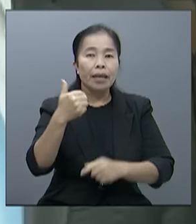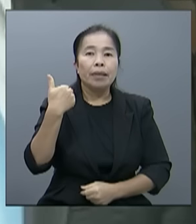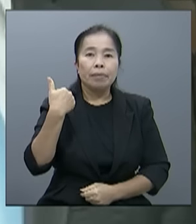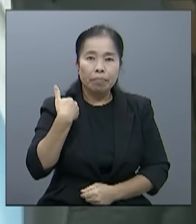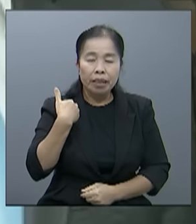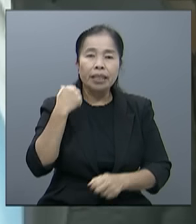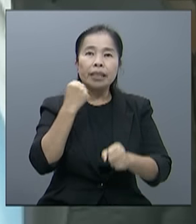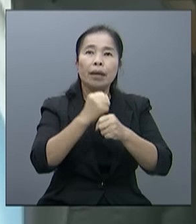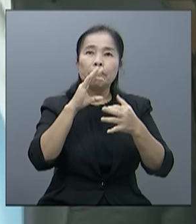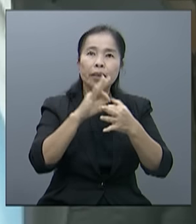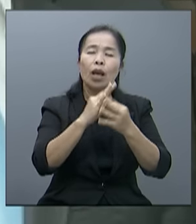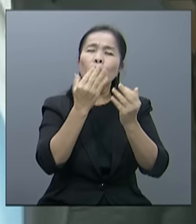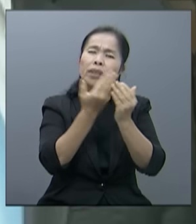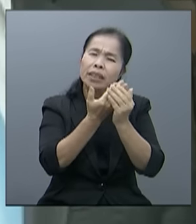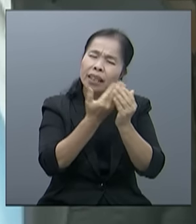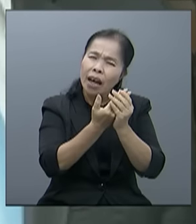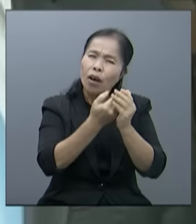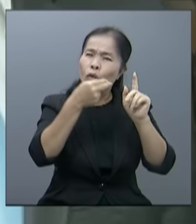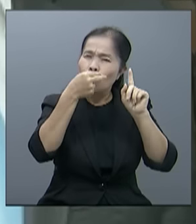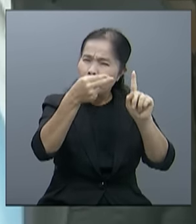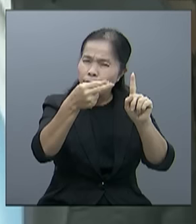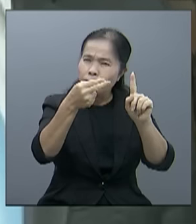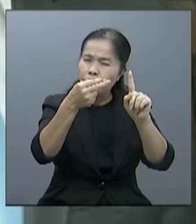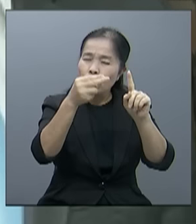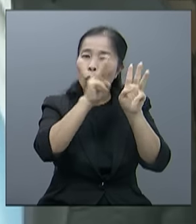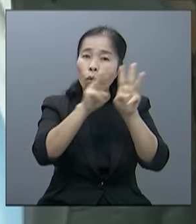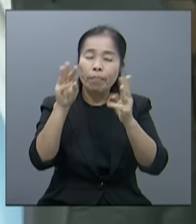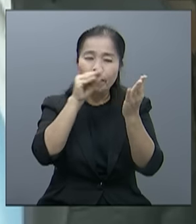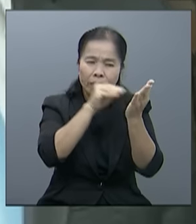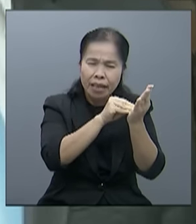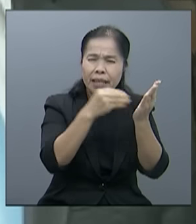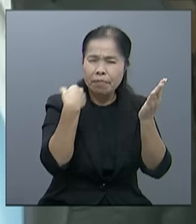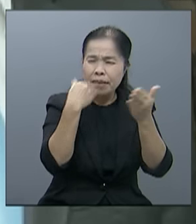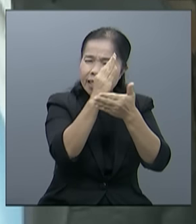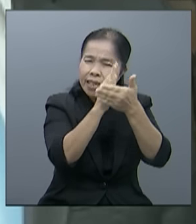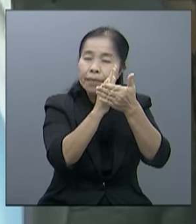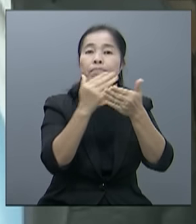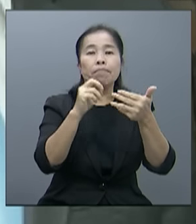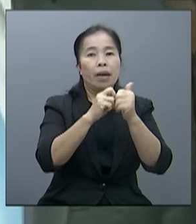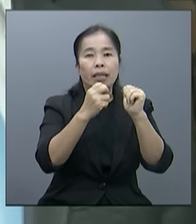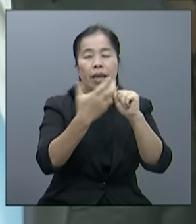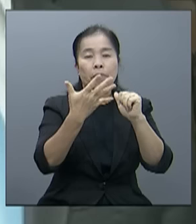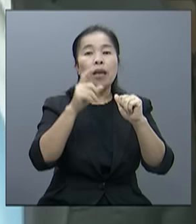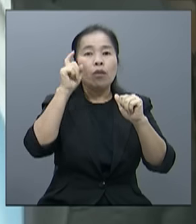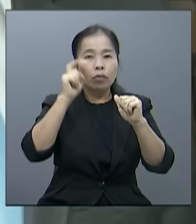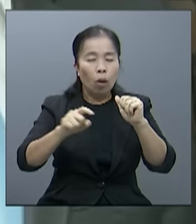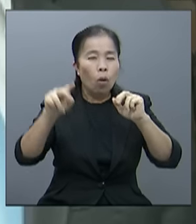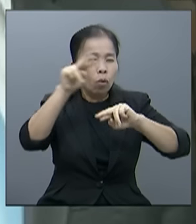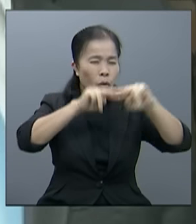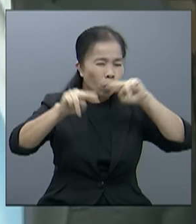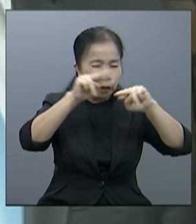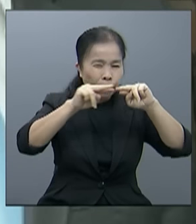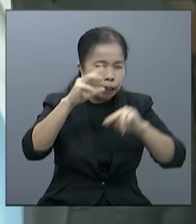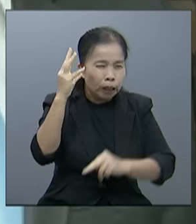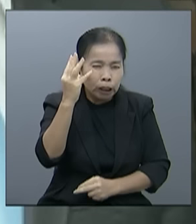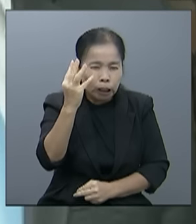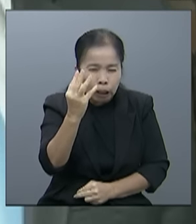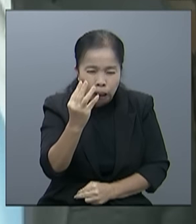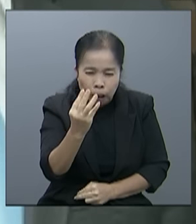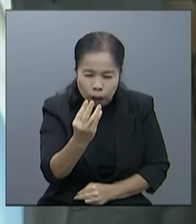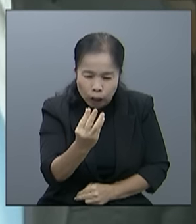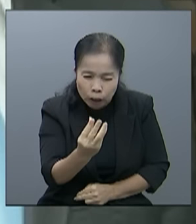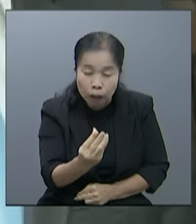วอลเล็ตอยู่จำนวนหนึ่งนะครับอันนั้นไม่เป็นปัญหานั่นก็คือหมายความว่าอาจจะต้องกันกรองครับว่ากลุ่มคน